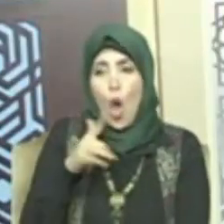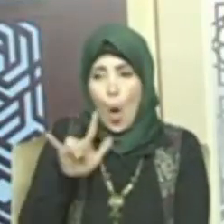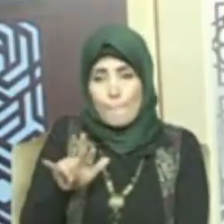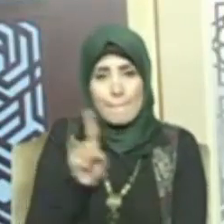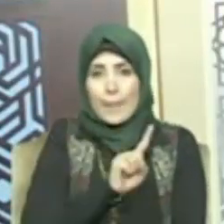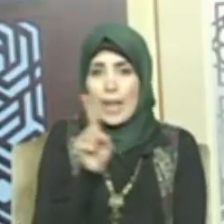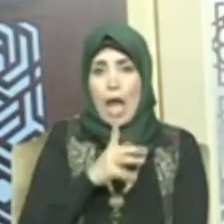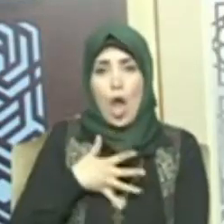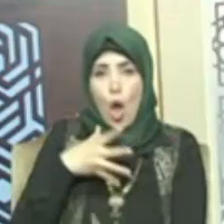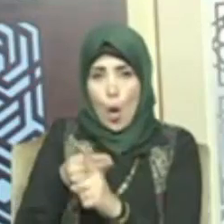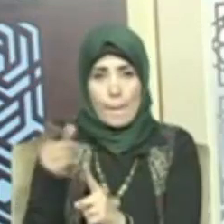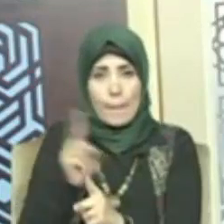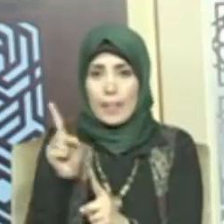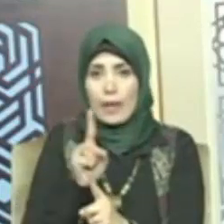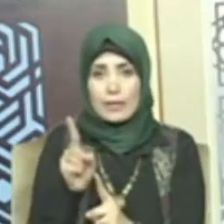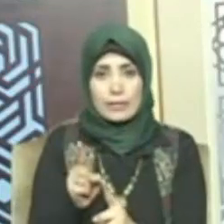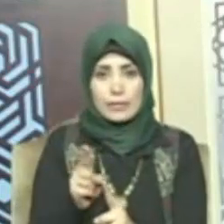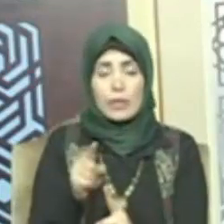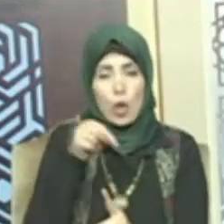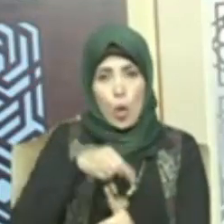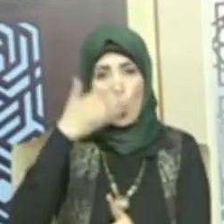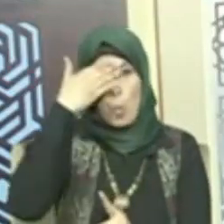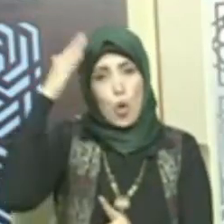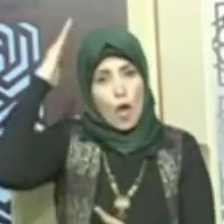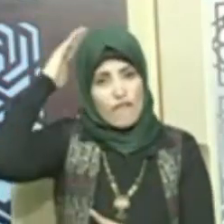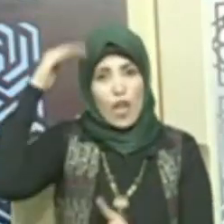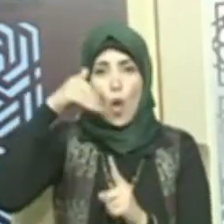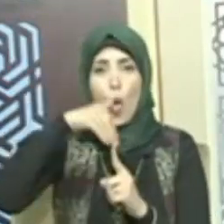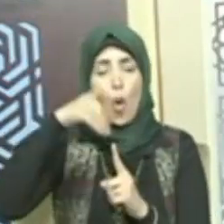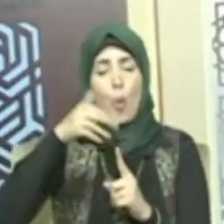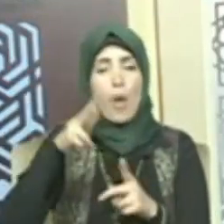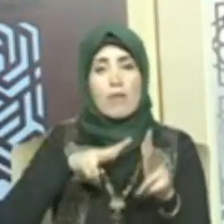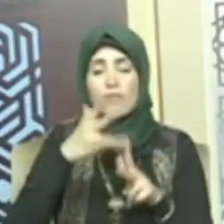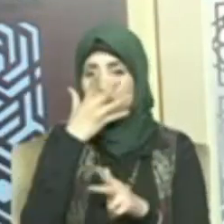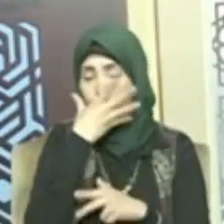فقال له النبي صلى الله عليه وسلم: